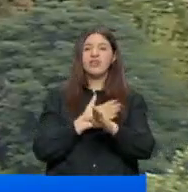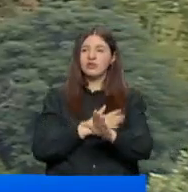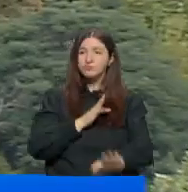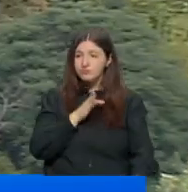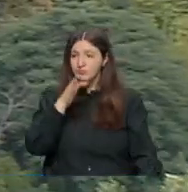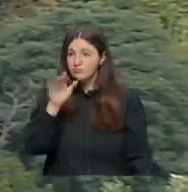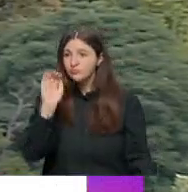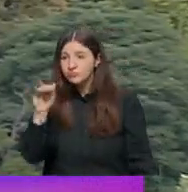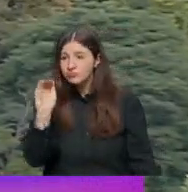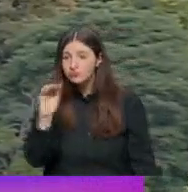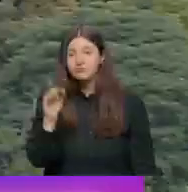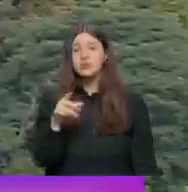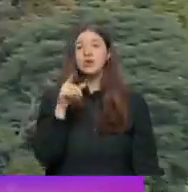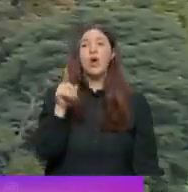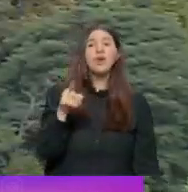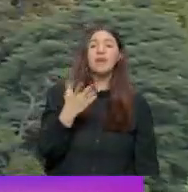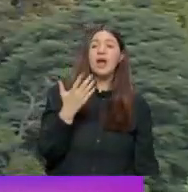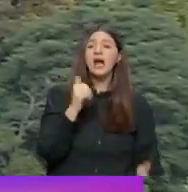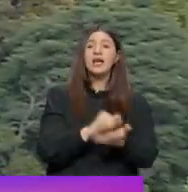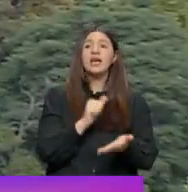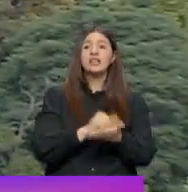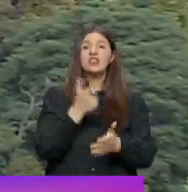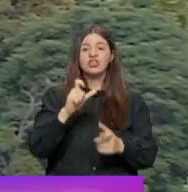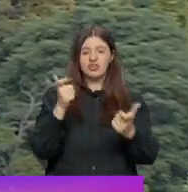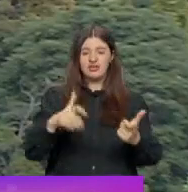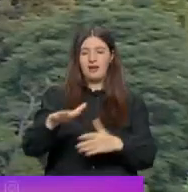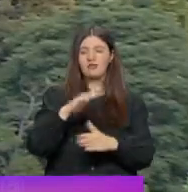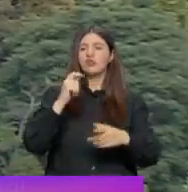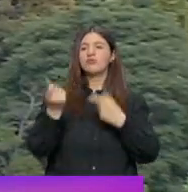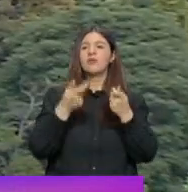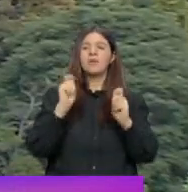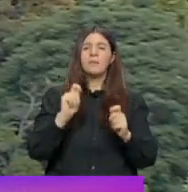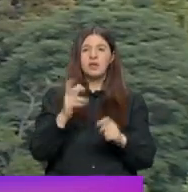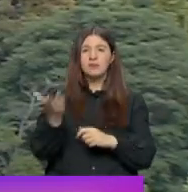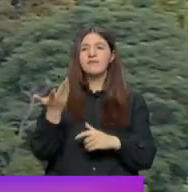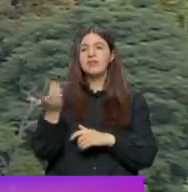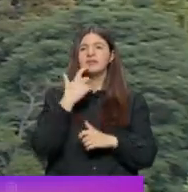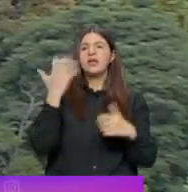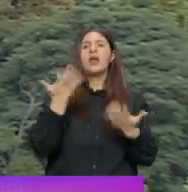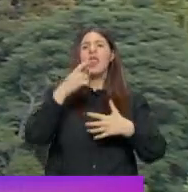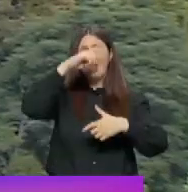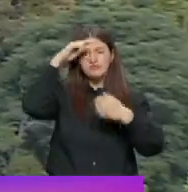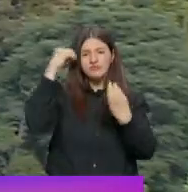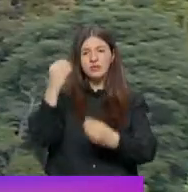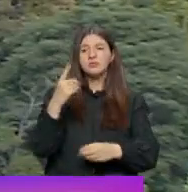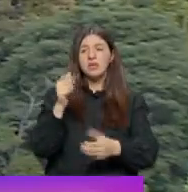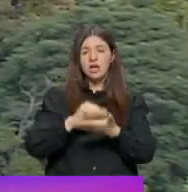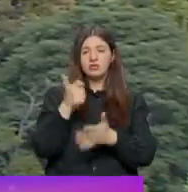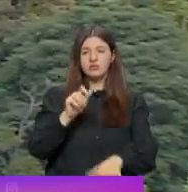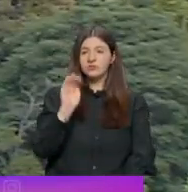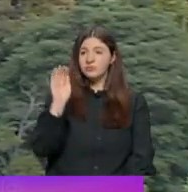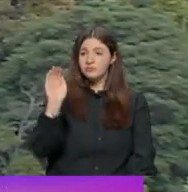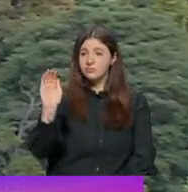geliyor, yaklaşıyor ve orada gazeteci, yerelde görev yapan ve senelerini vermiş bu mesleğe bir